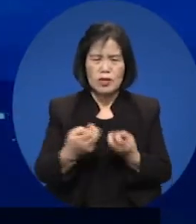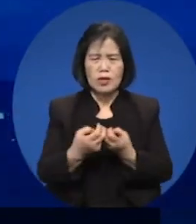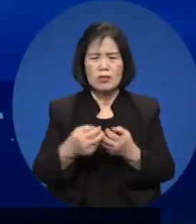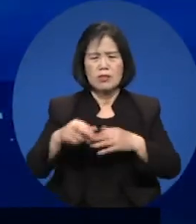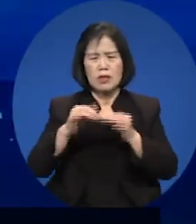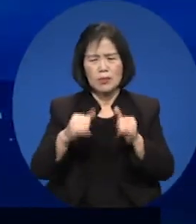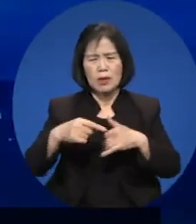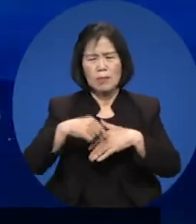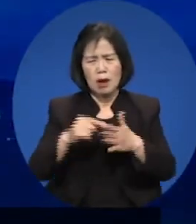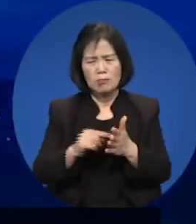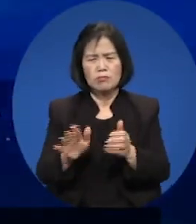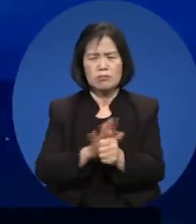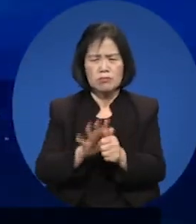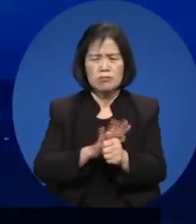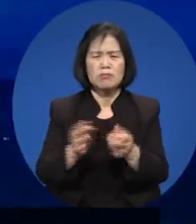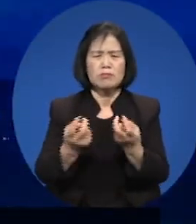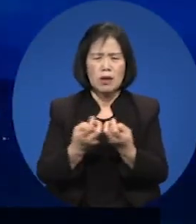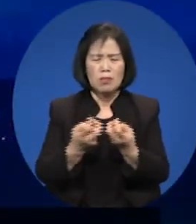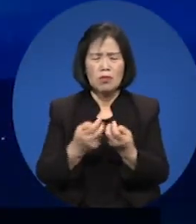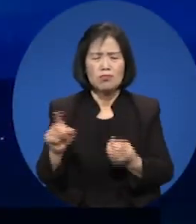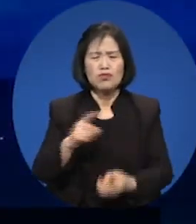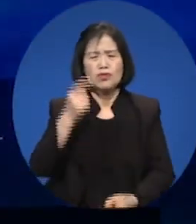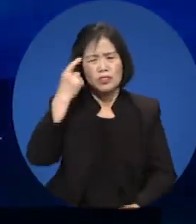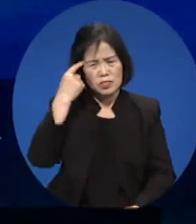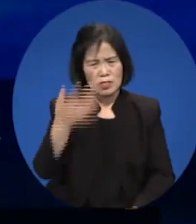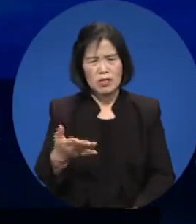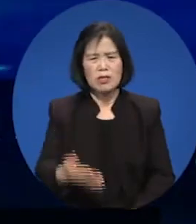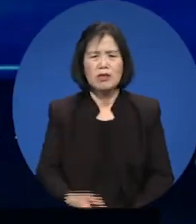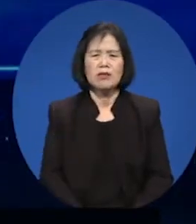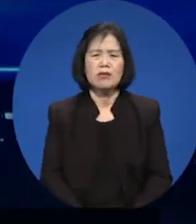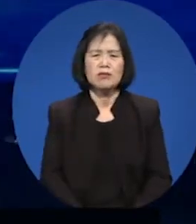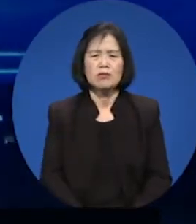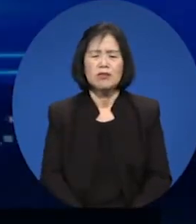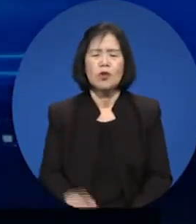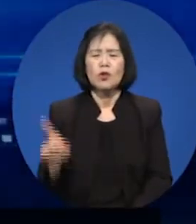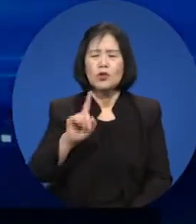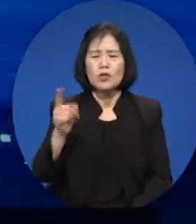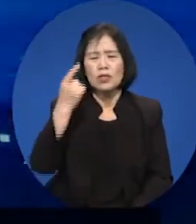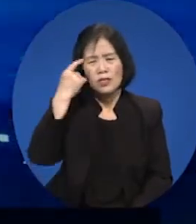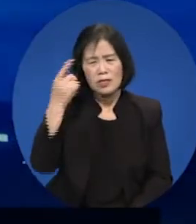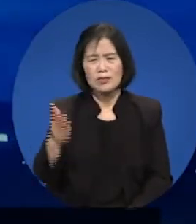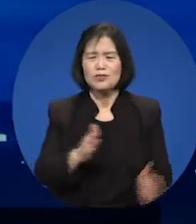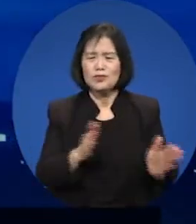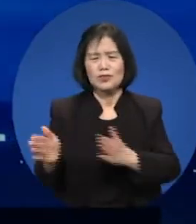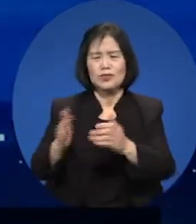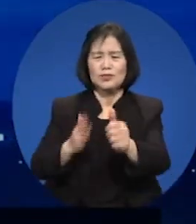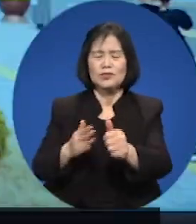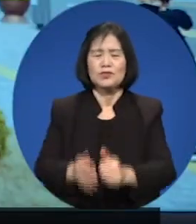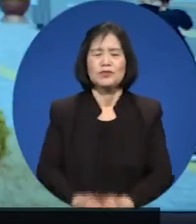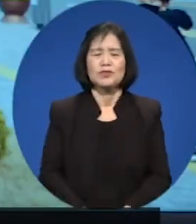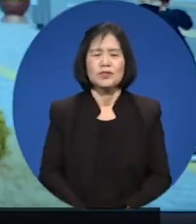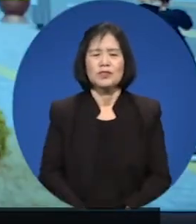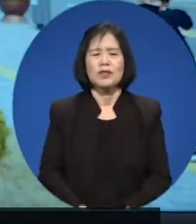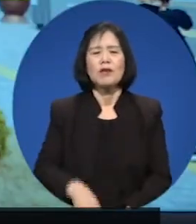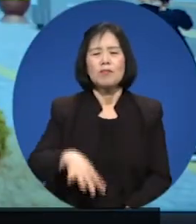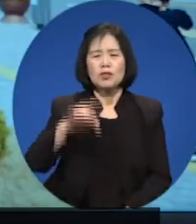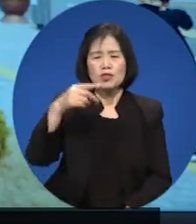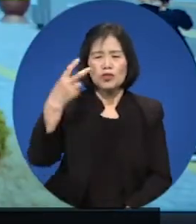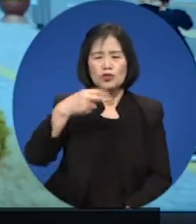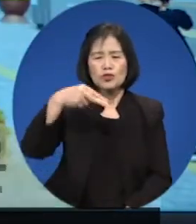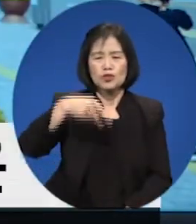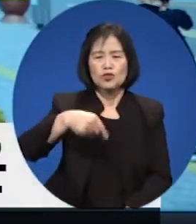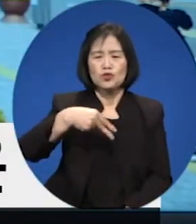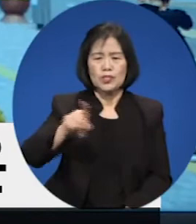수 있는 방안 무엇인지 지켜 책이 좀 없을까요 9분에 청력이 좀 해주십시오 아 그 일단은 수소가 끝나야 됩니다 수석